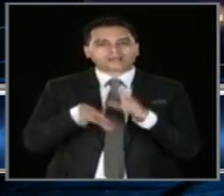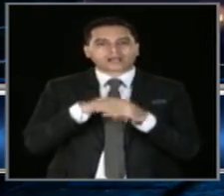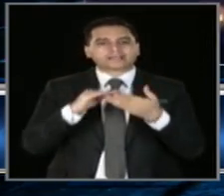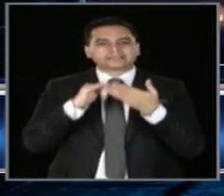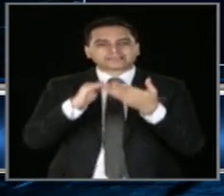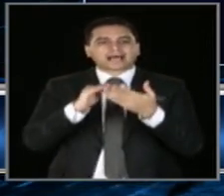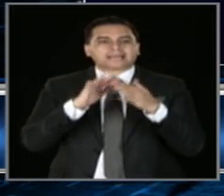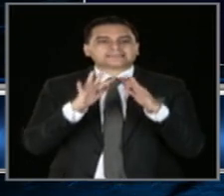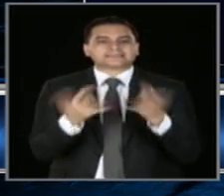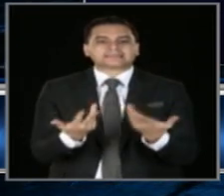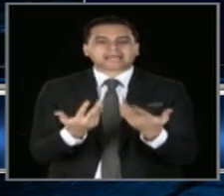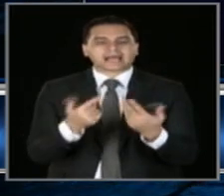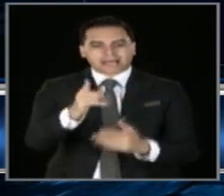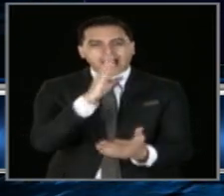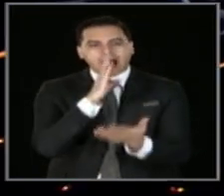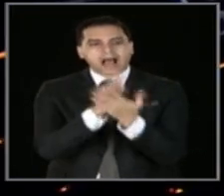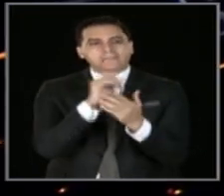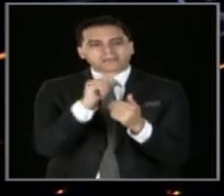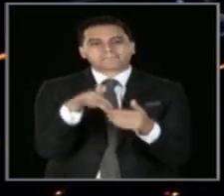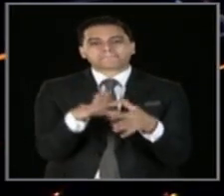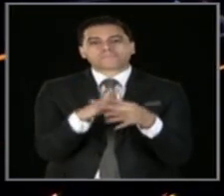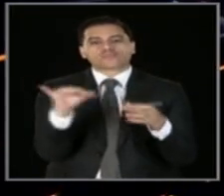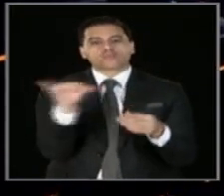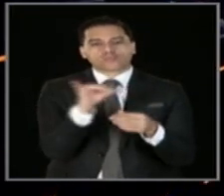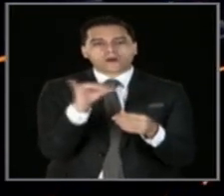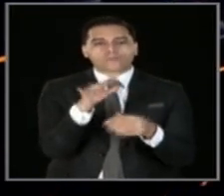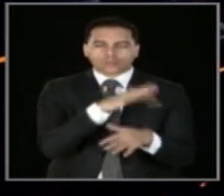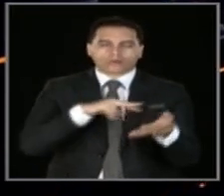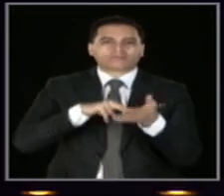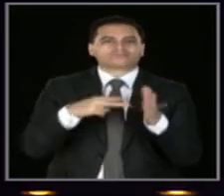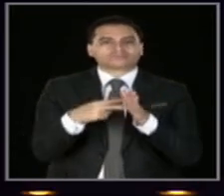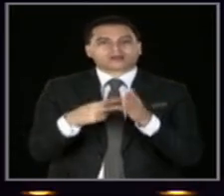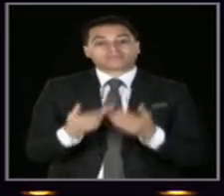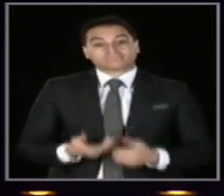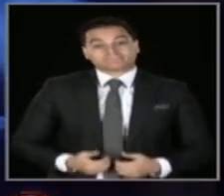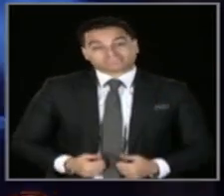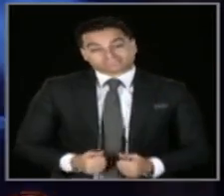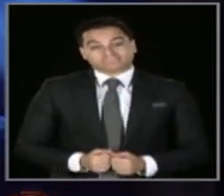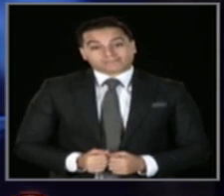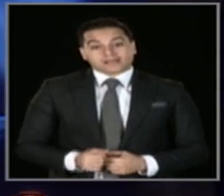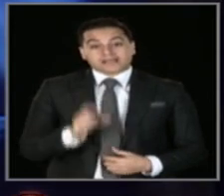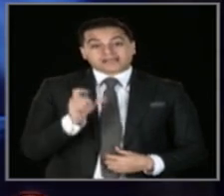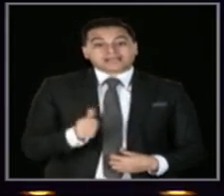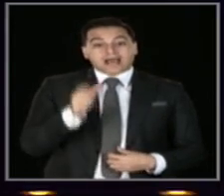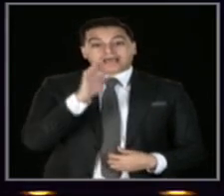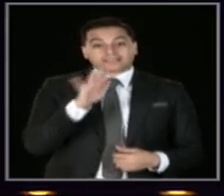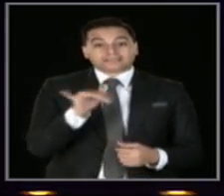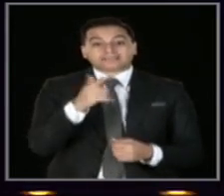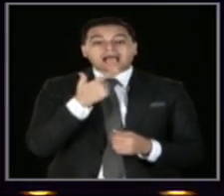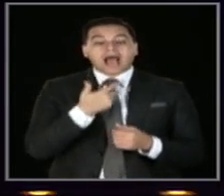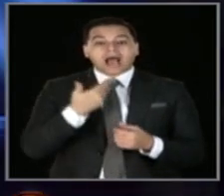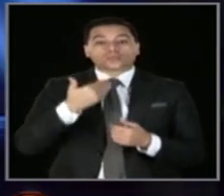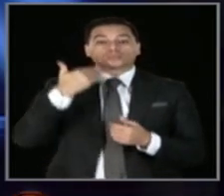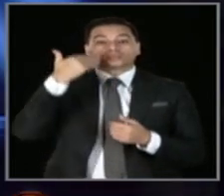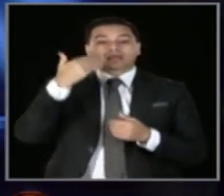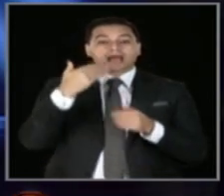نطالب بتعديل ايه. يعني موضوع مهم وهنتبناه. نانسي: عايزه تدرسي كيمياء في